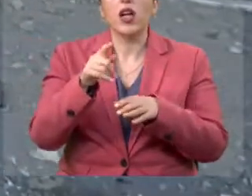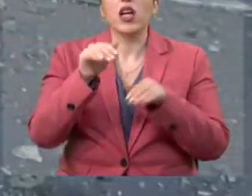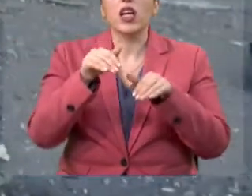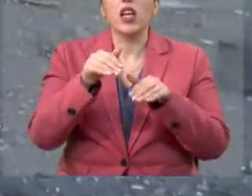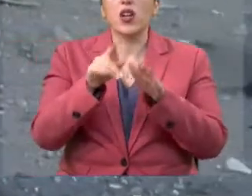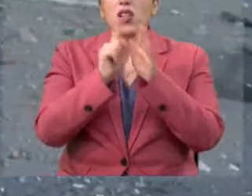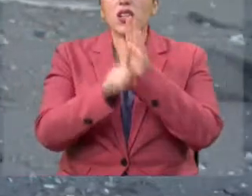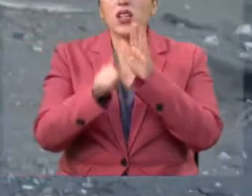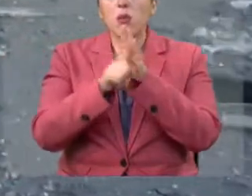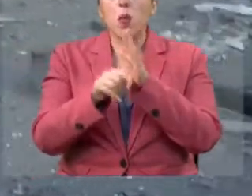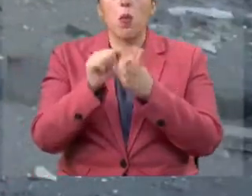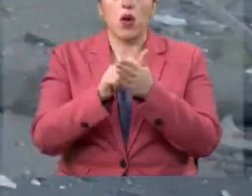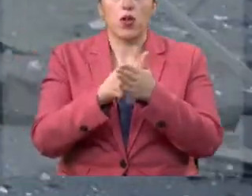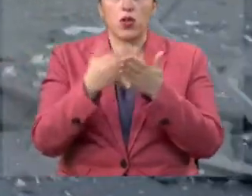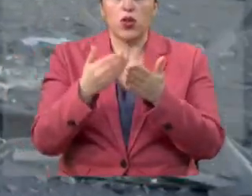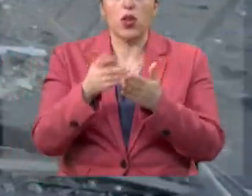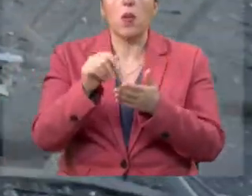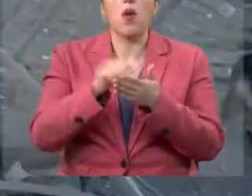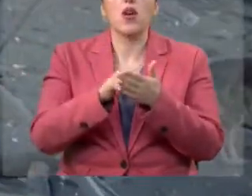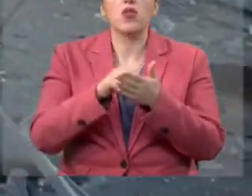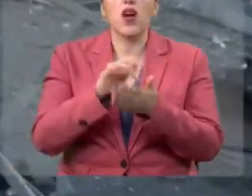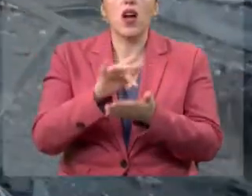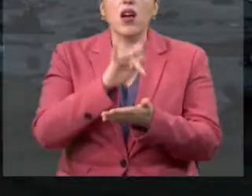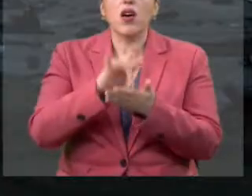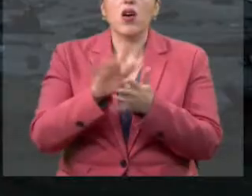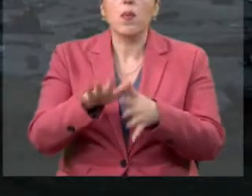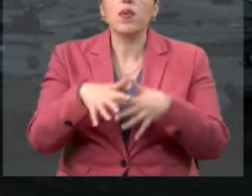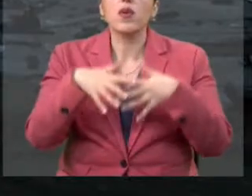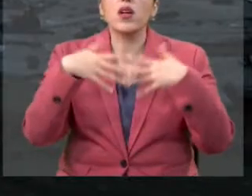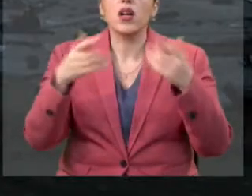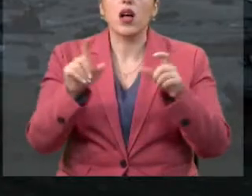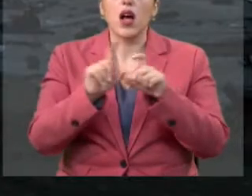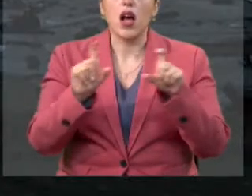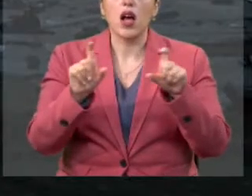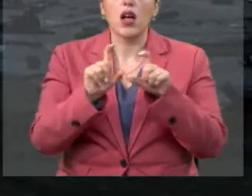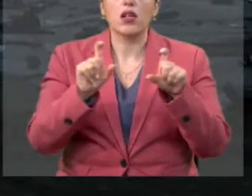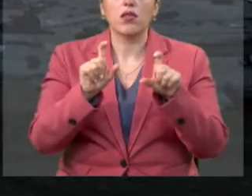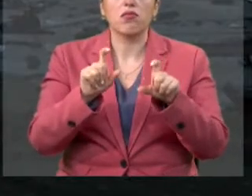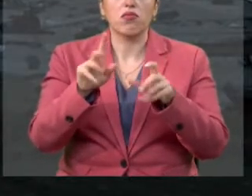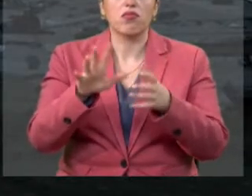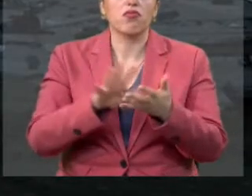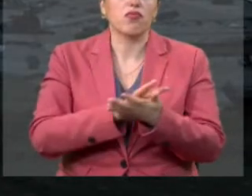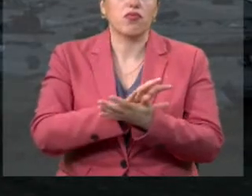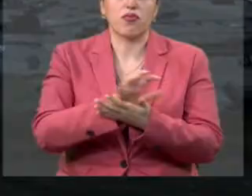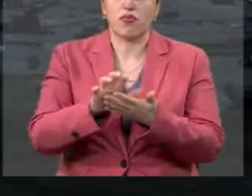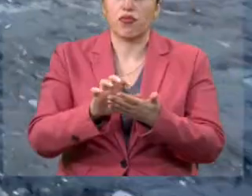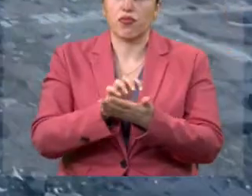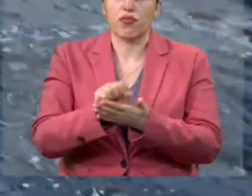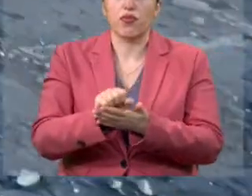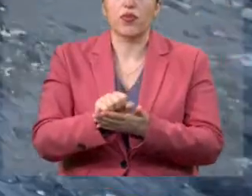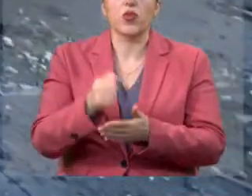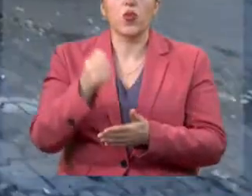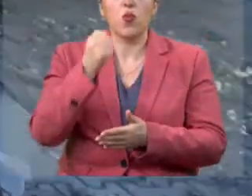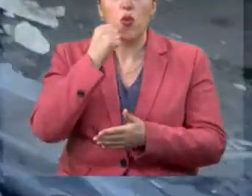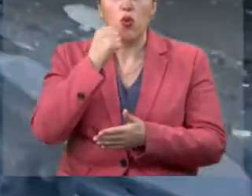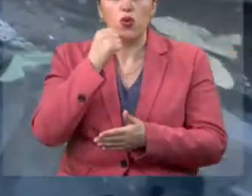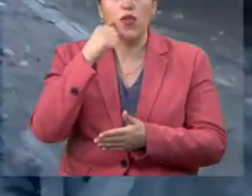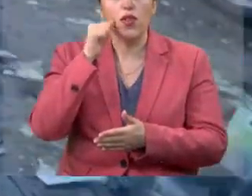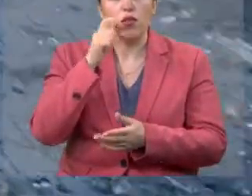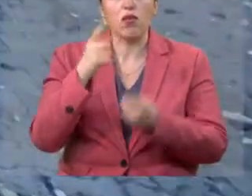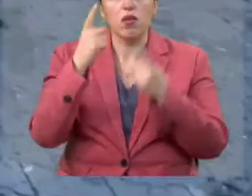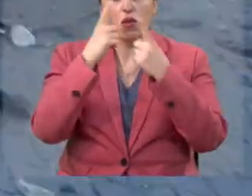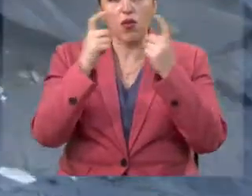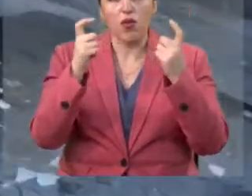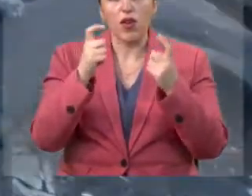հետո։ Դրա հետևանքով հիմնահատակ ավերվել է քաղաքի խոշորագույն առևտրի կենտրոններից մեկը։ Մոսկվայից երեկ պնդում էին,